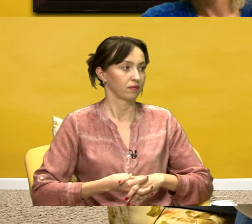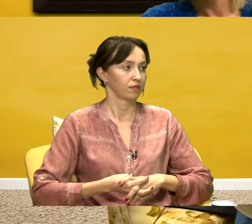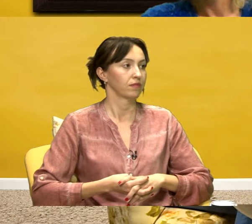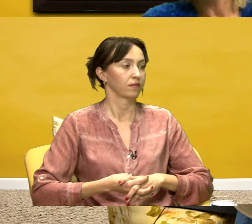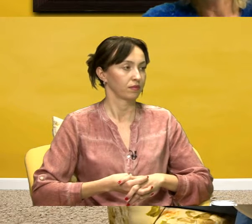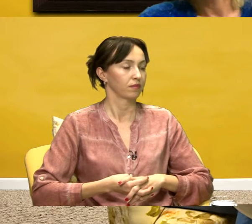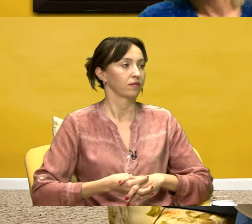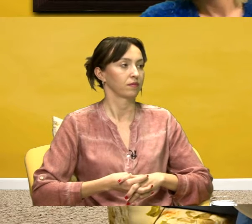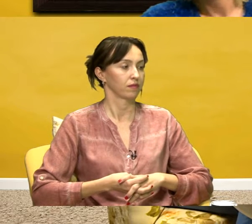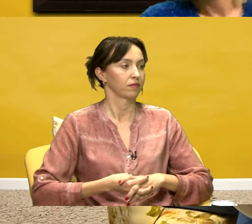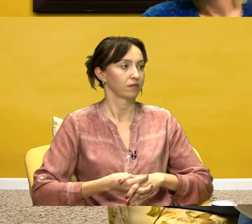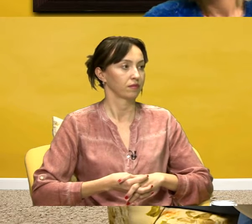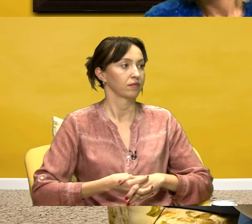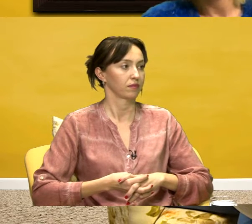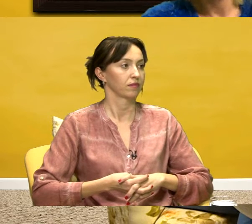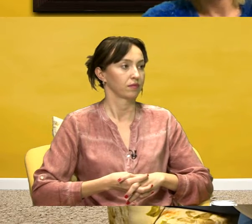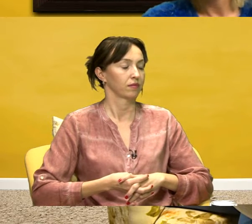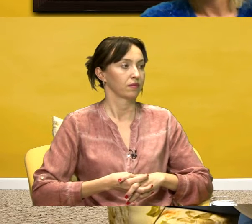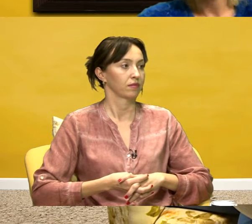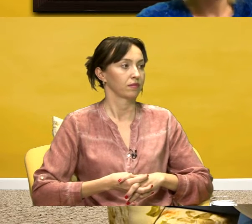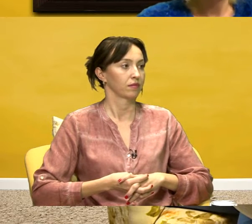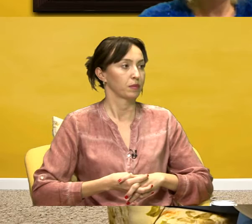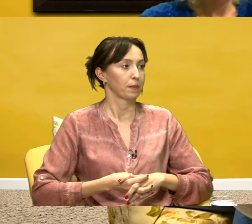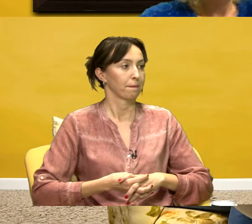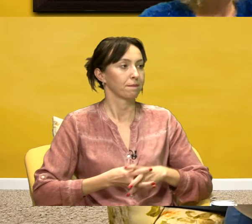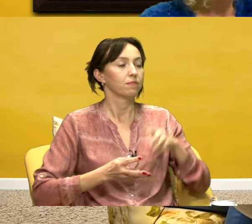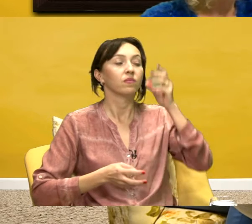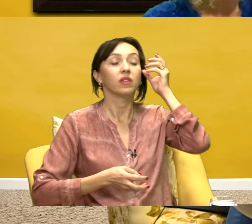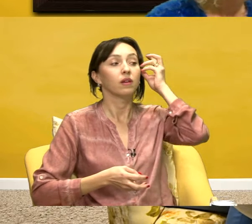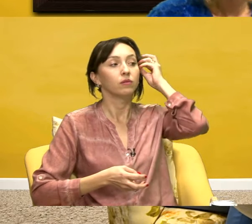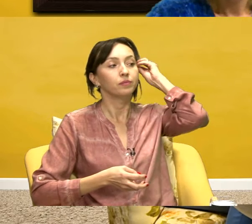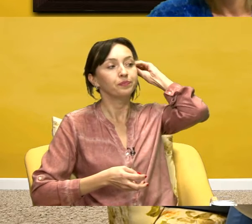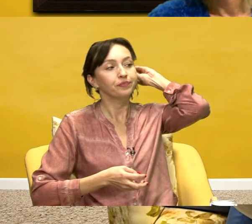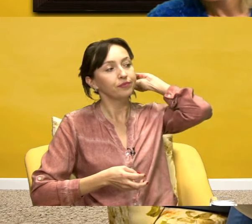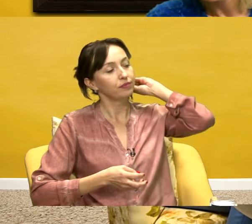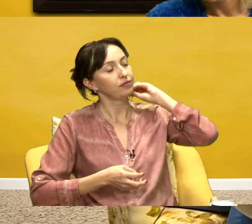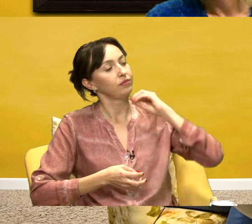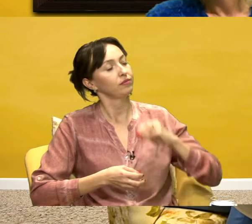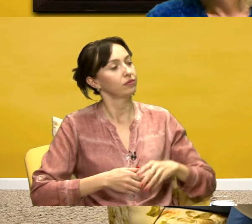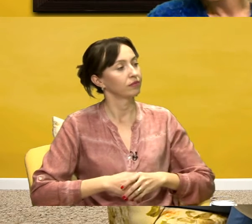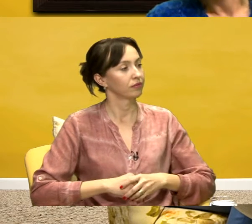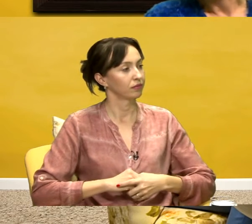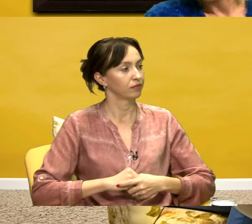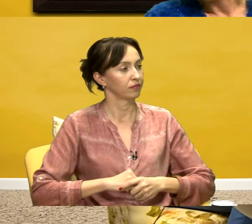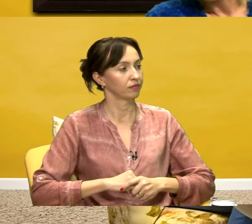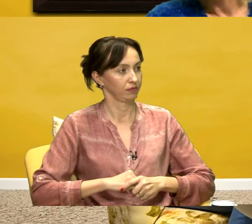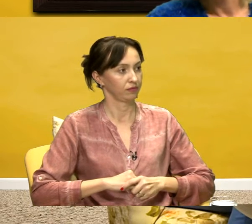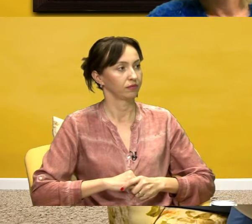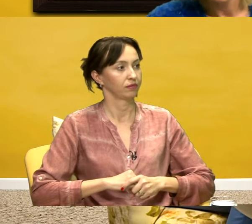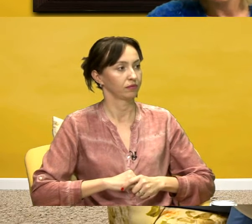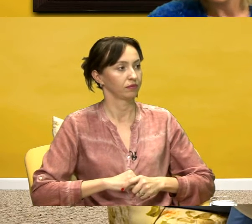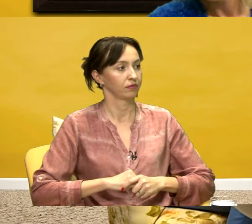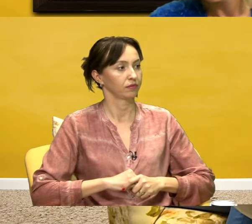se... Mă gândesc eu acum, ca și Maria, cum zicea, că nu și-ar da